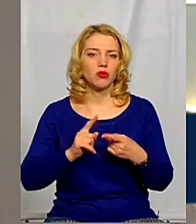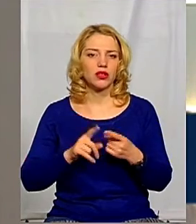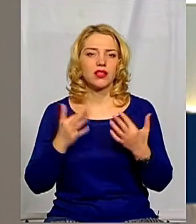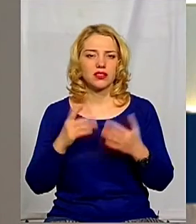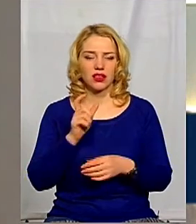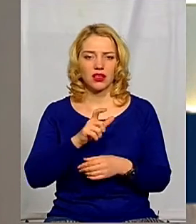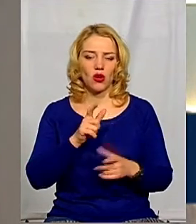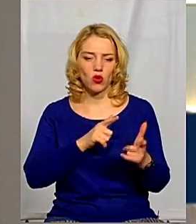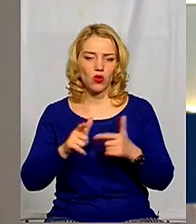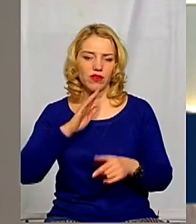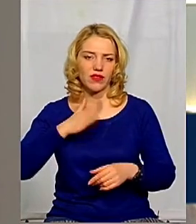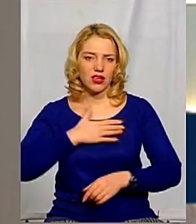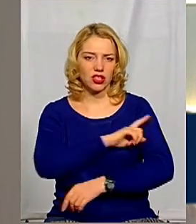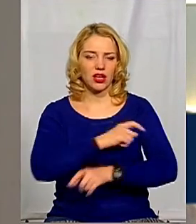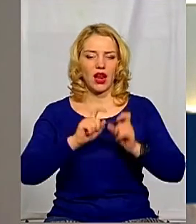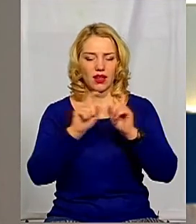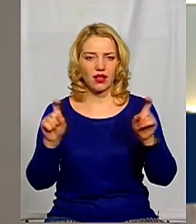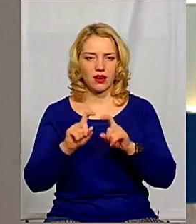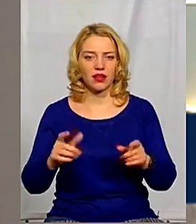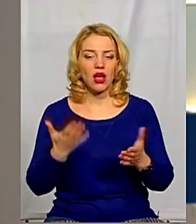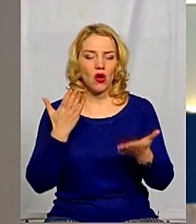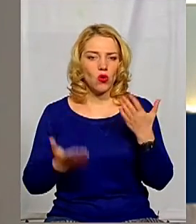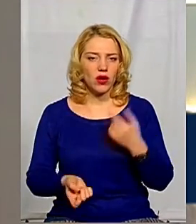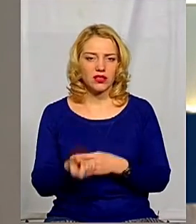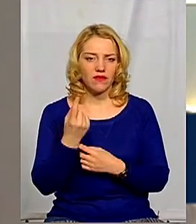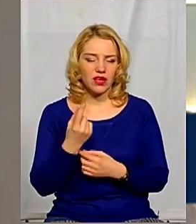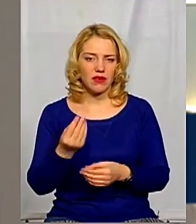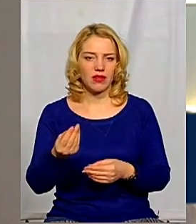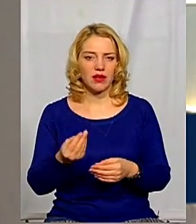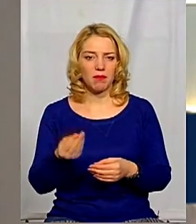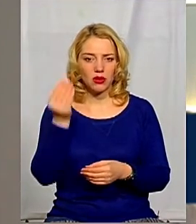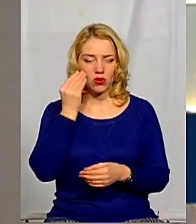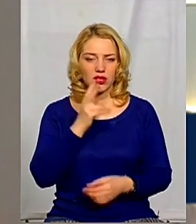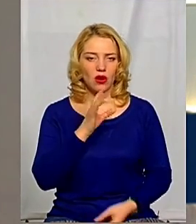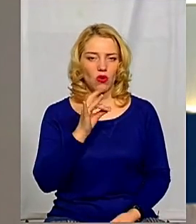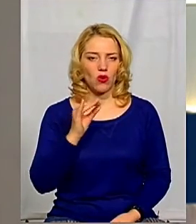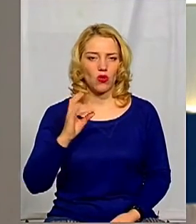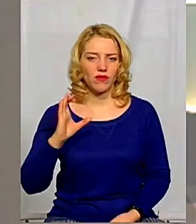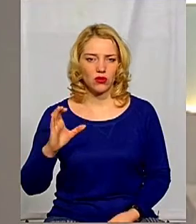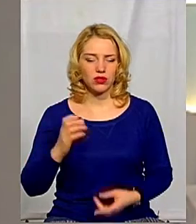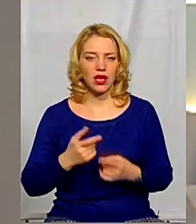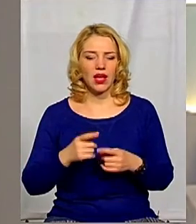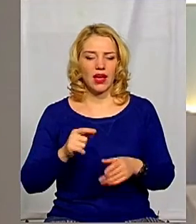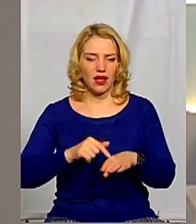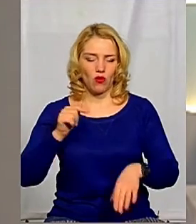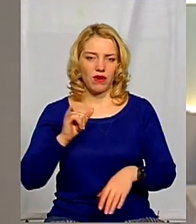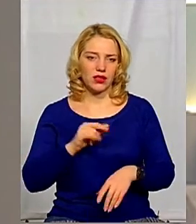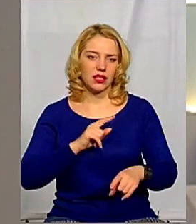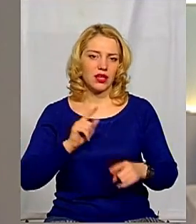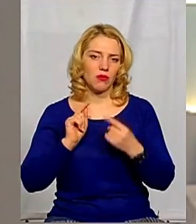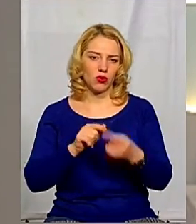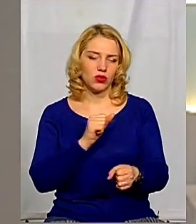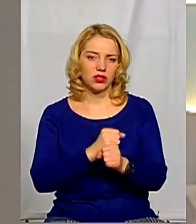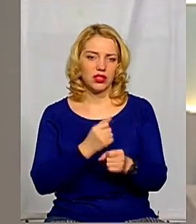наскільки готові у наших лікарнях у разі виявлення підозри на коронавірус реагувати і протидіяти